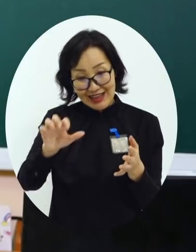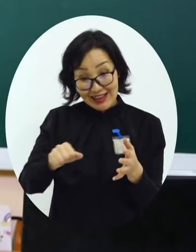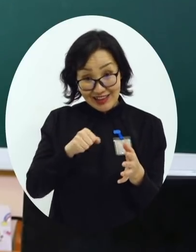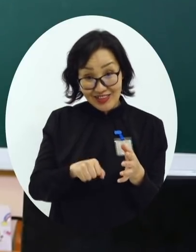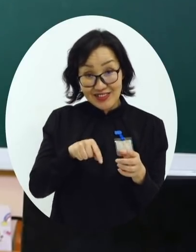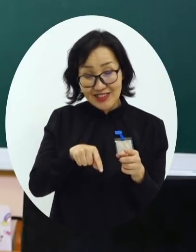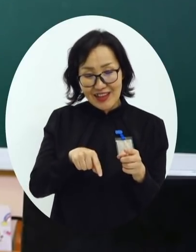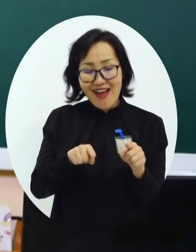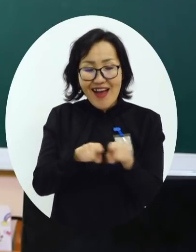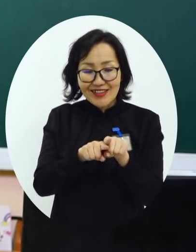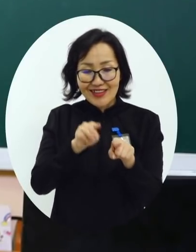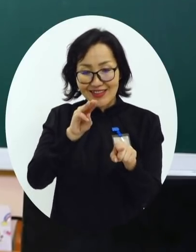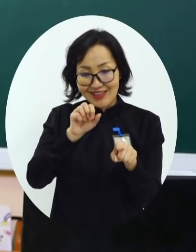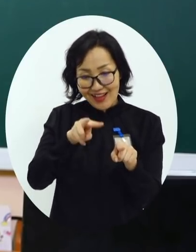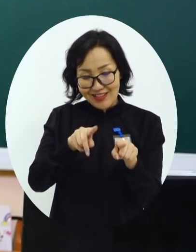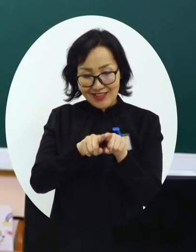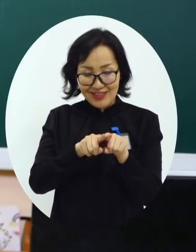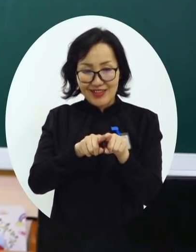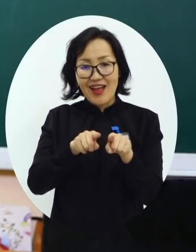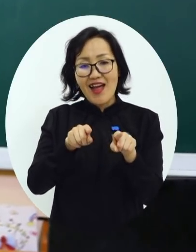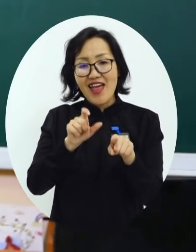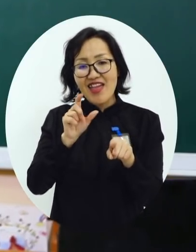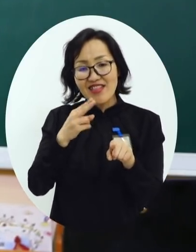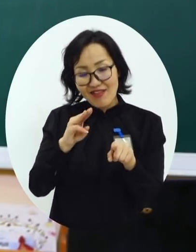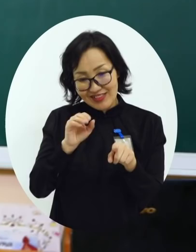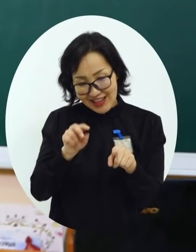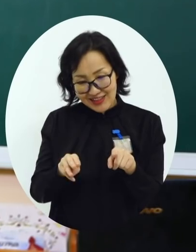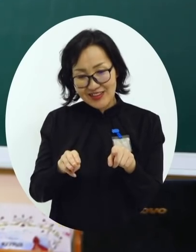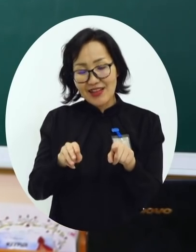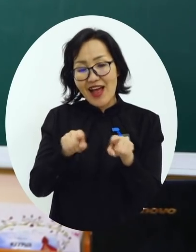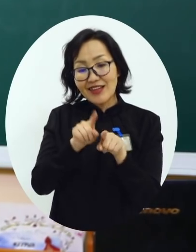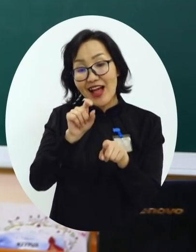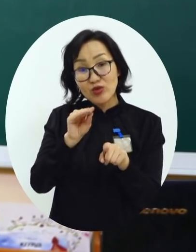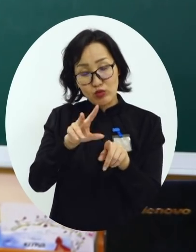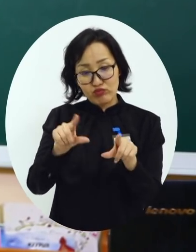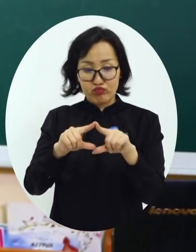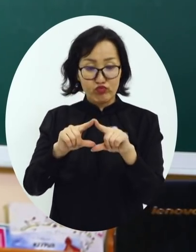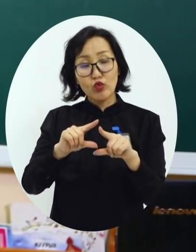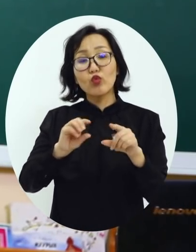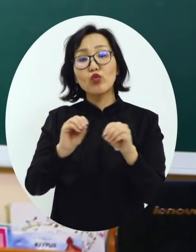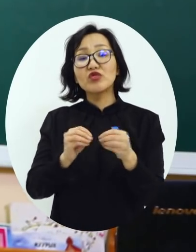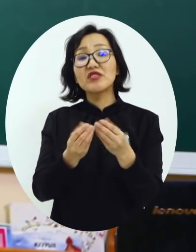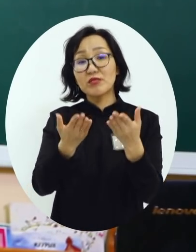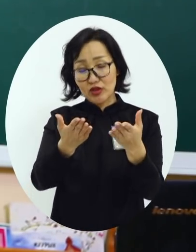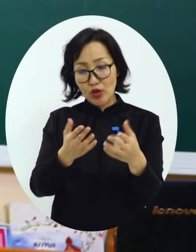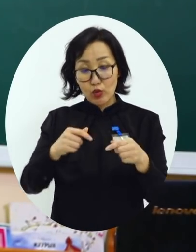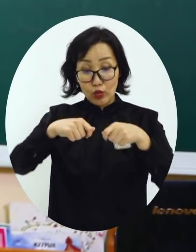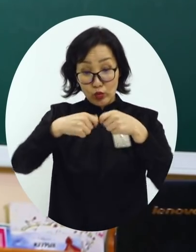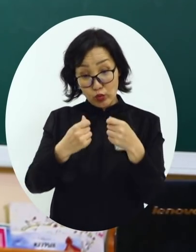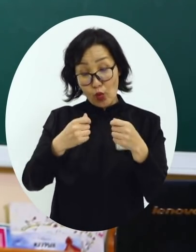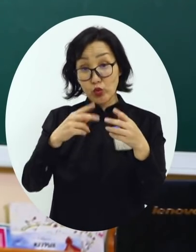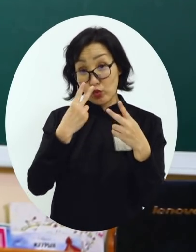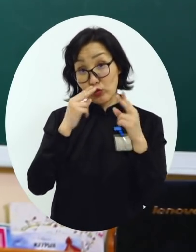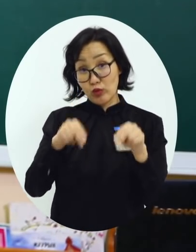хажууд, элдв талт гурвалжнуудыг үүсгэж болох нэ. За, мөн нуглаж үүсгэж болно. За, яаж зуулахыг багш нь зааж